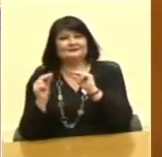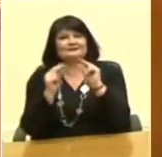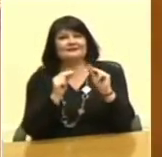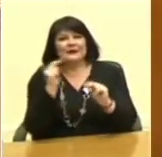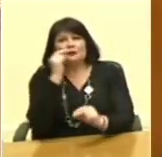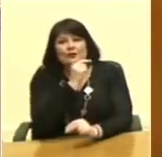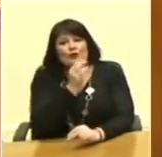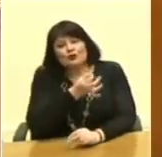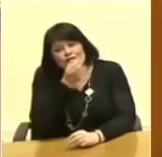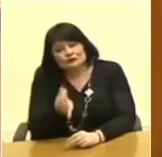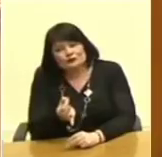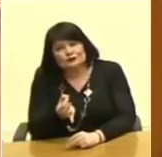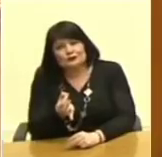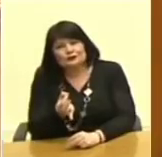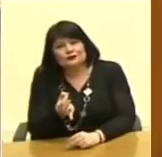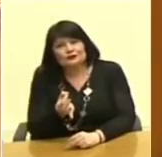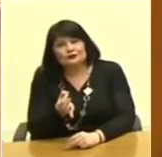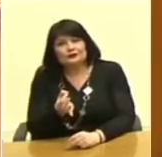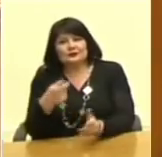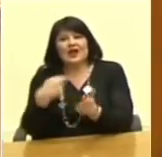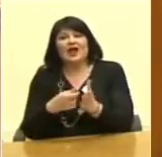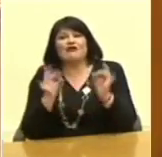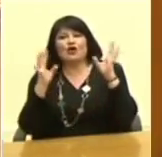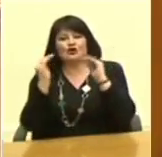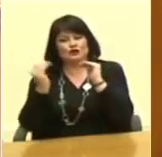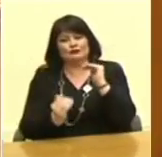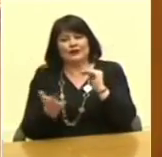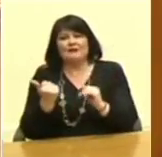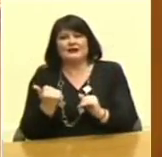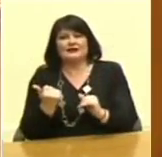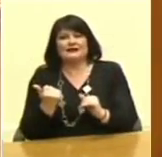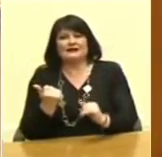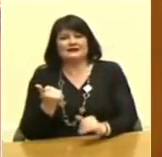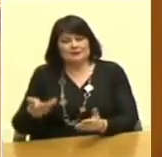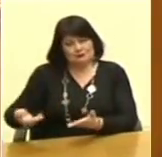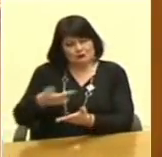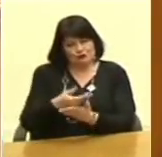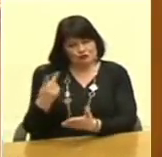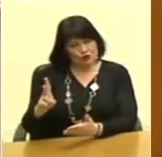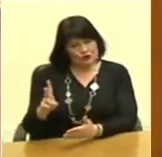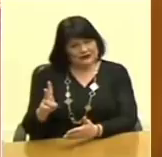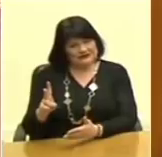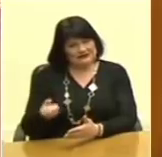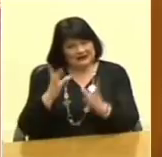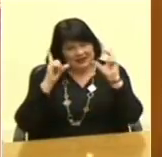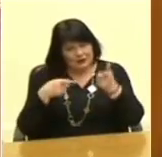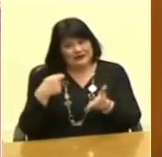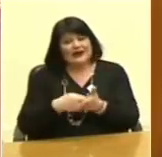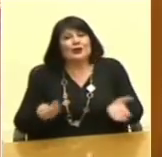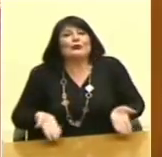Πρωθυπουργού ότι δεν θα μειωθεί το αφορολόγητο με τη δική του πρόταση, τις δικές του προτάσεις για φορολογικές